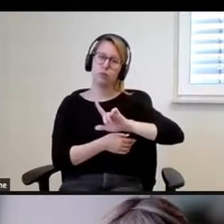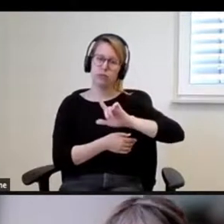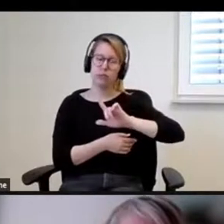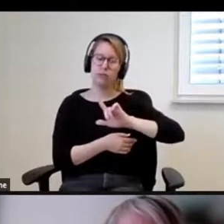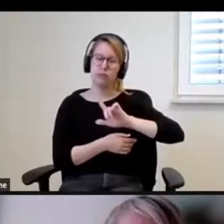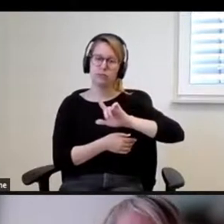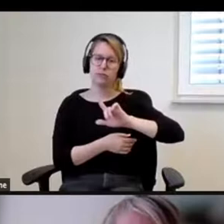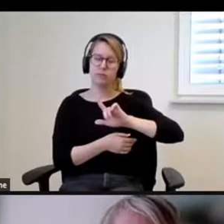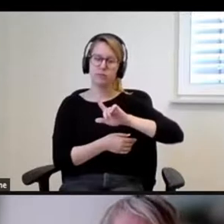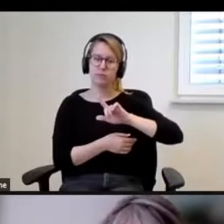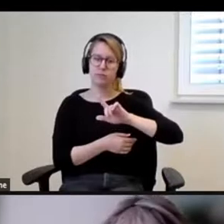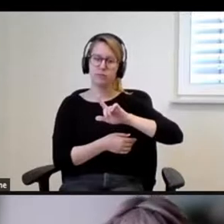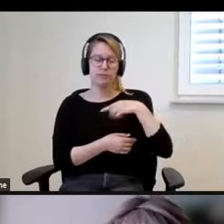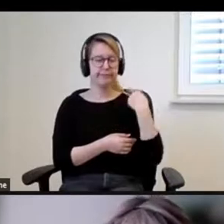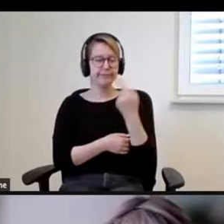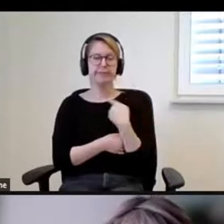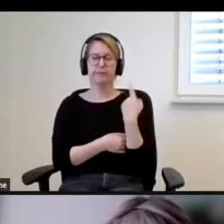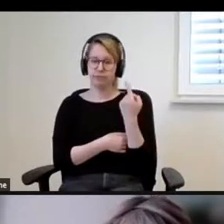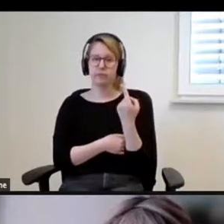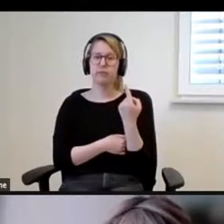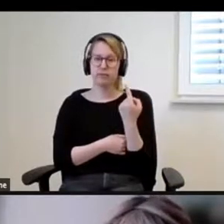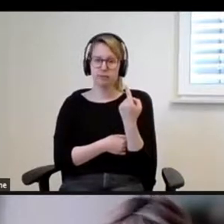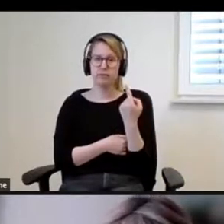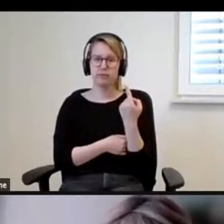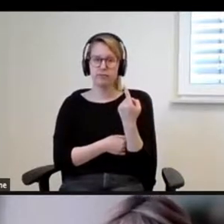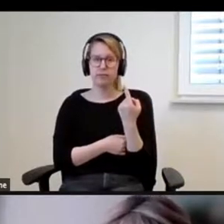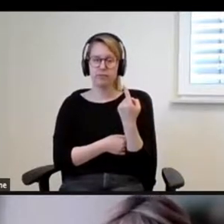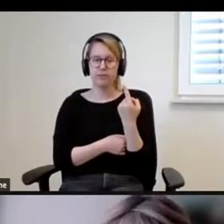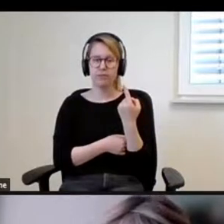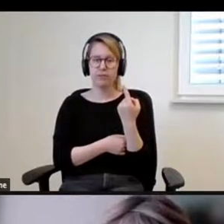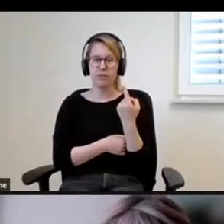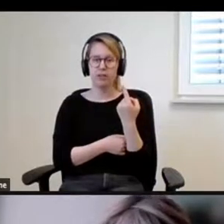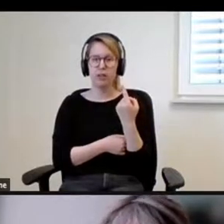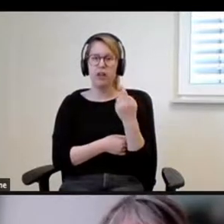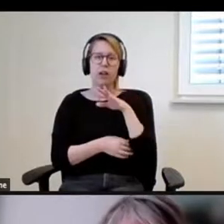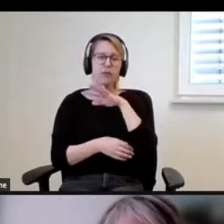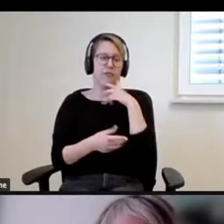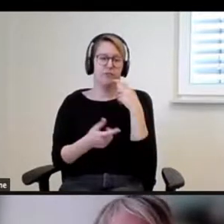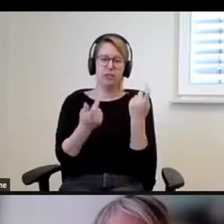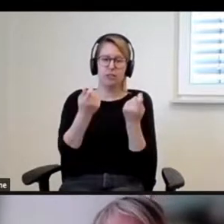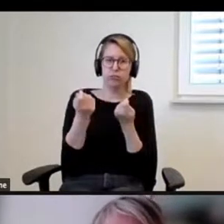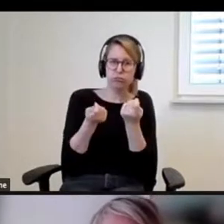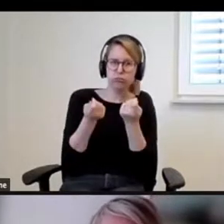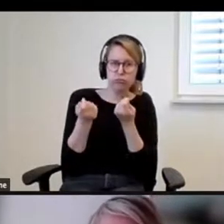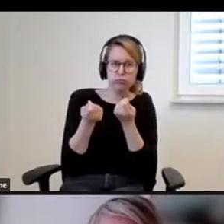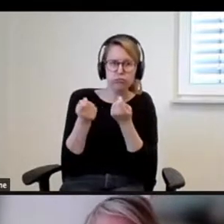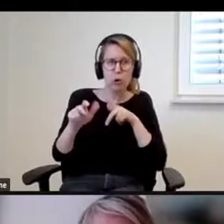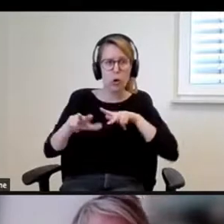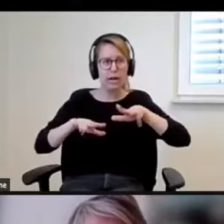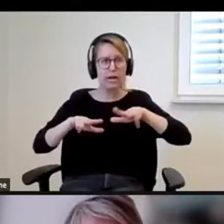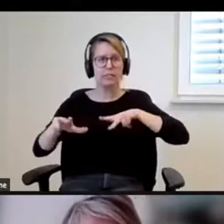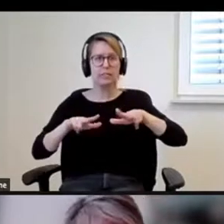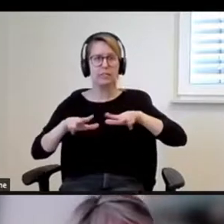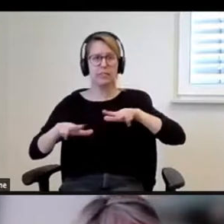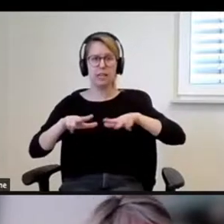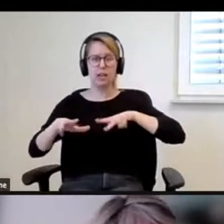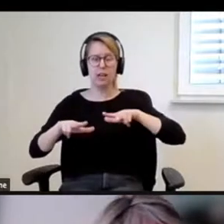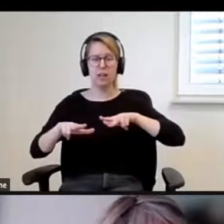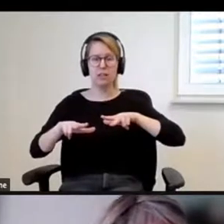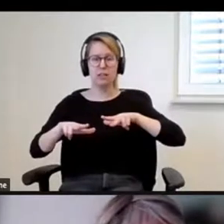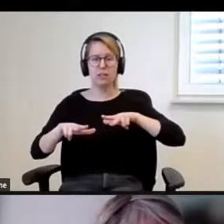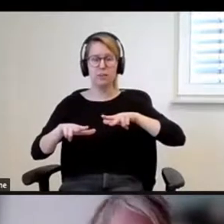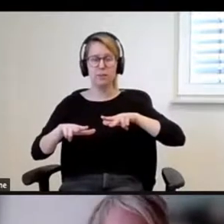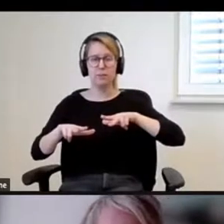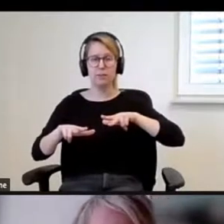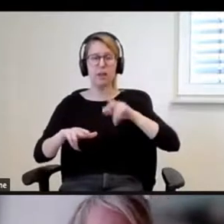est l'interlocuteur privilégié, bien sûr, mais seul, on ne fait pas grand-chose. Donc, effectivement, chaque service de